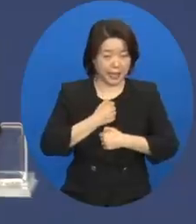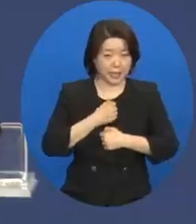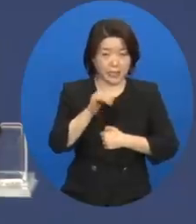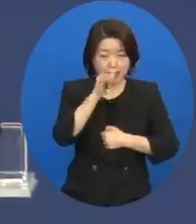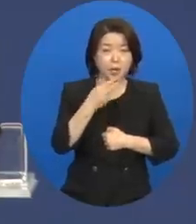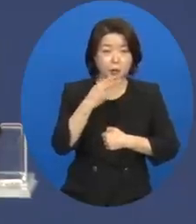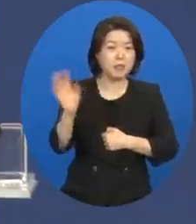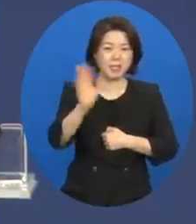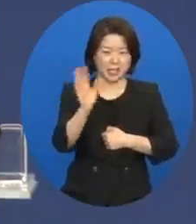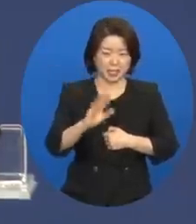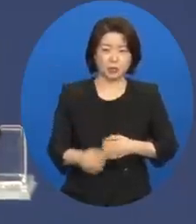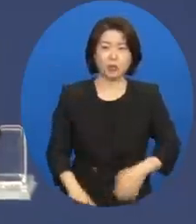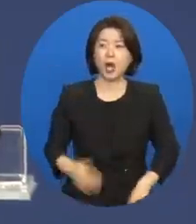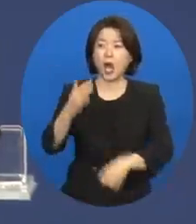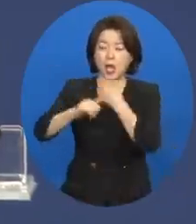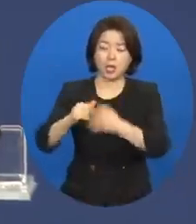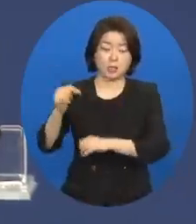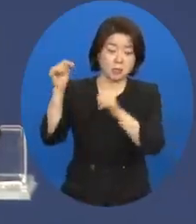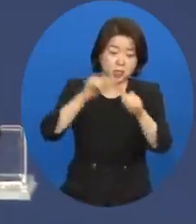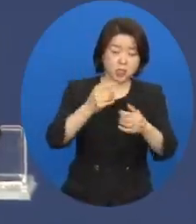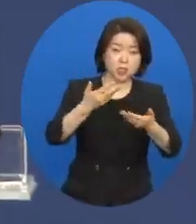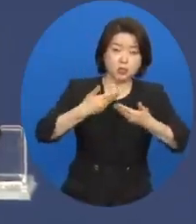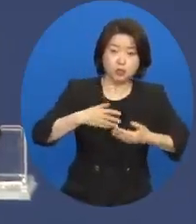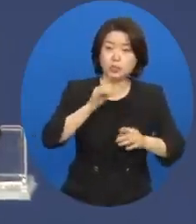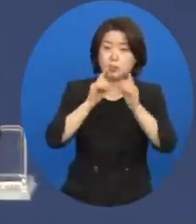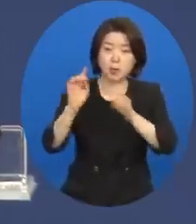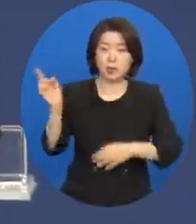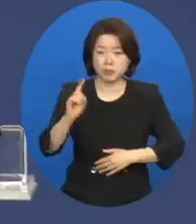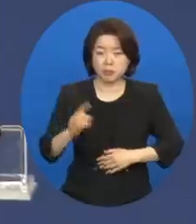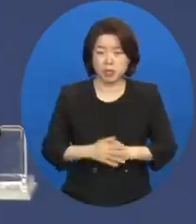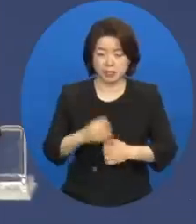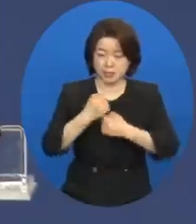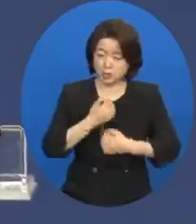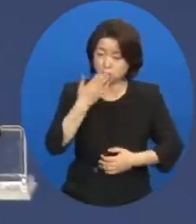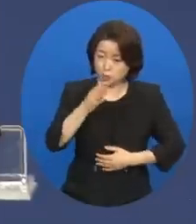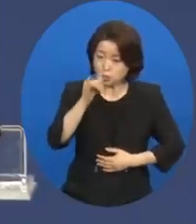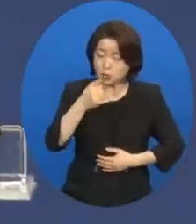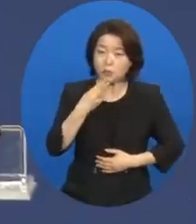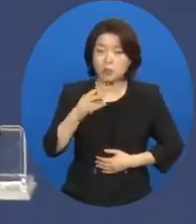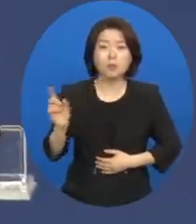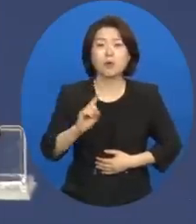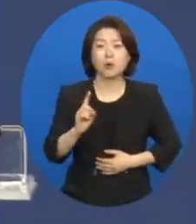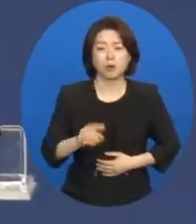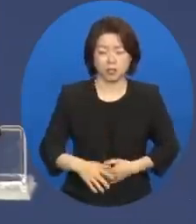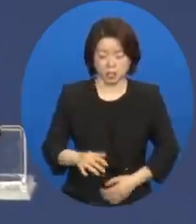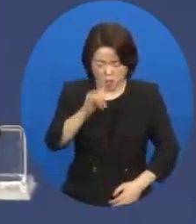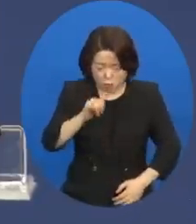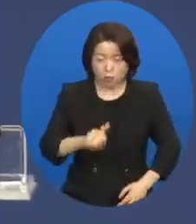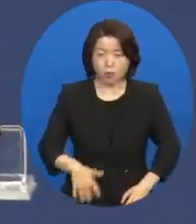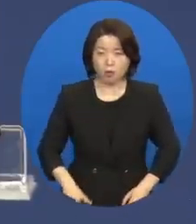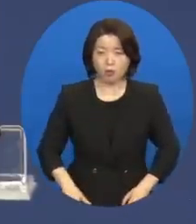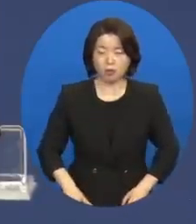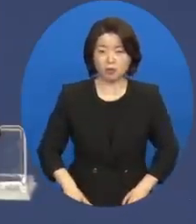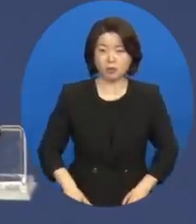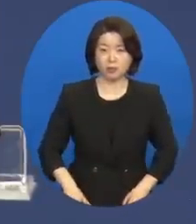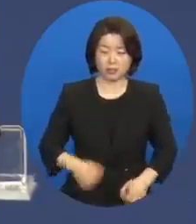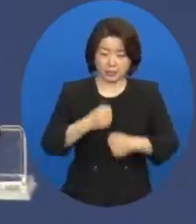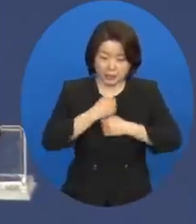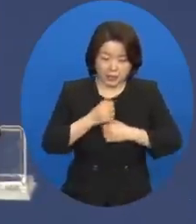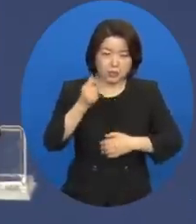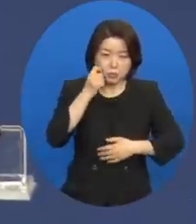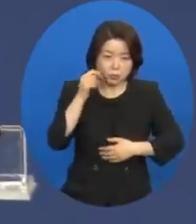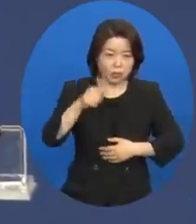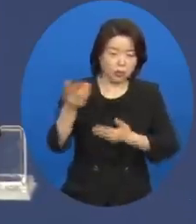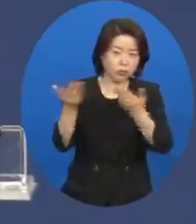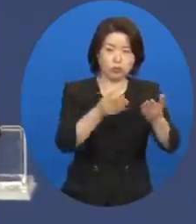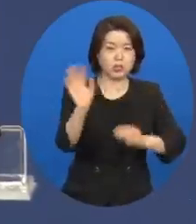아니라 하나님이 우리에게 지키라고 주신 말씀은 지킬 수 있어요? 없어요? 있어요. 못 지킬 걸 주시진